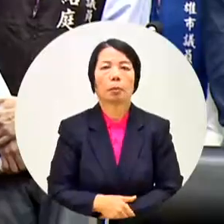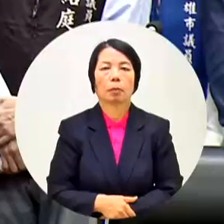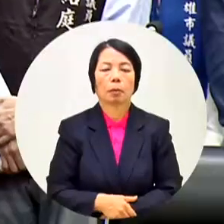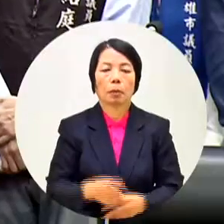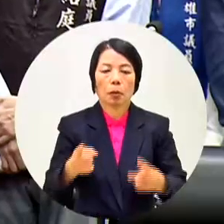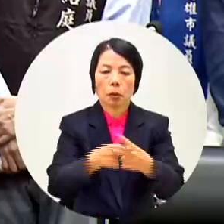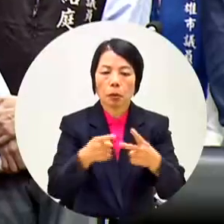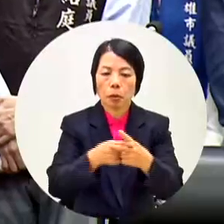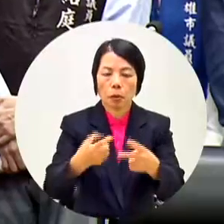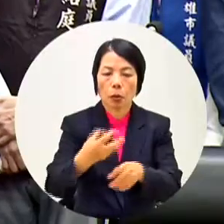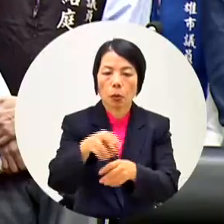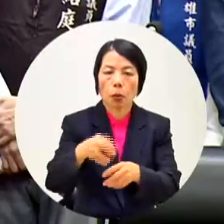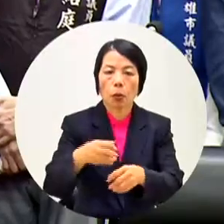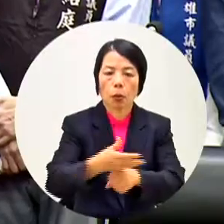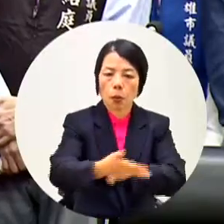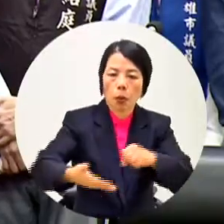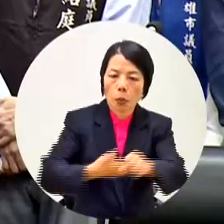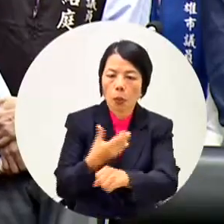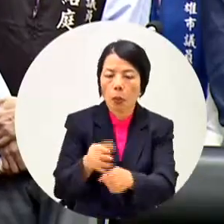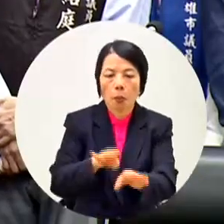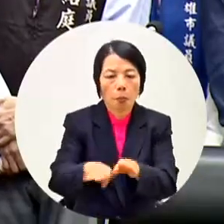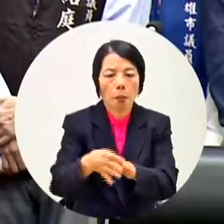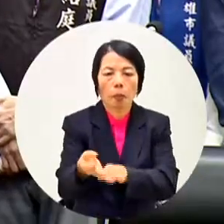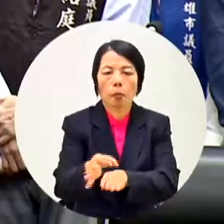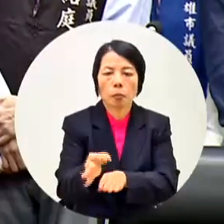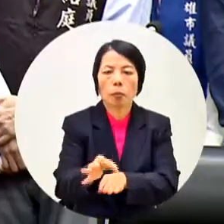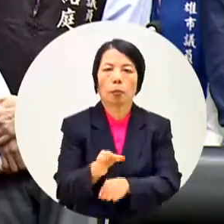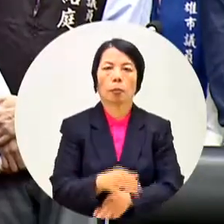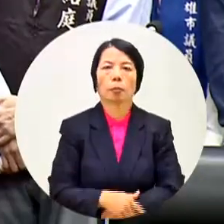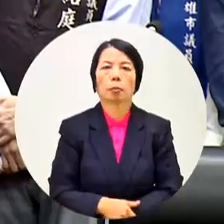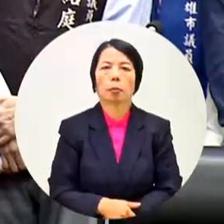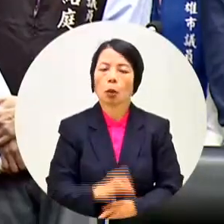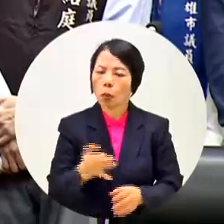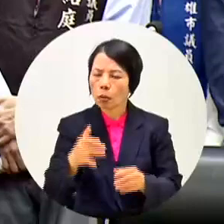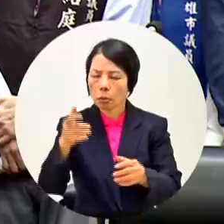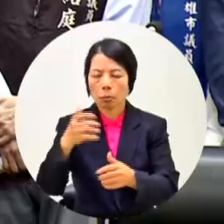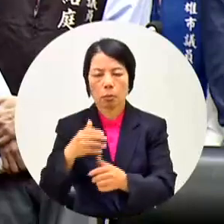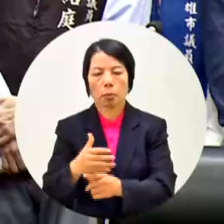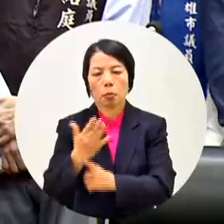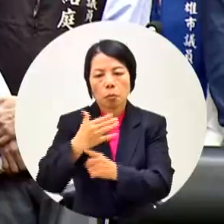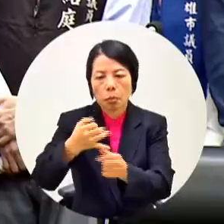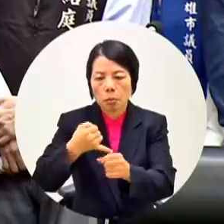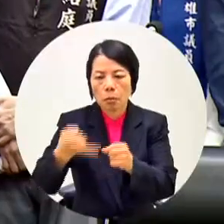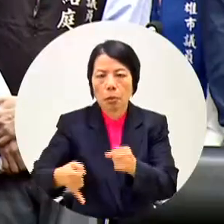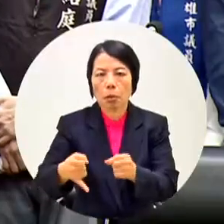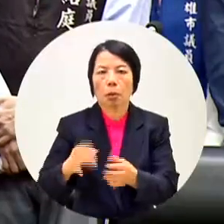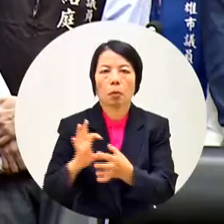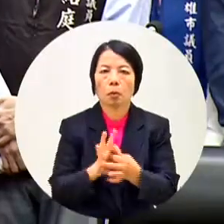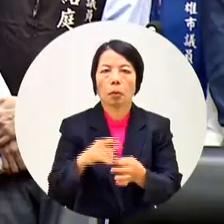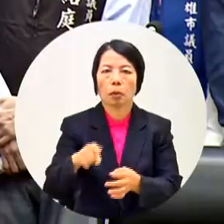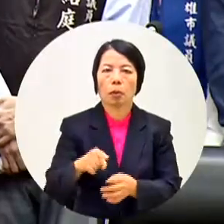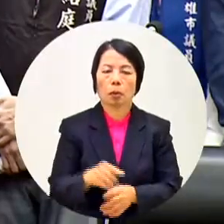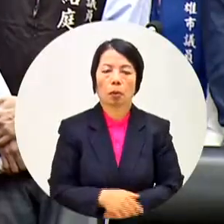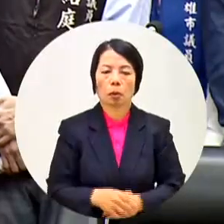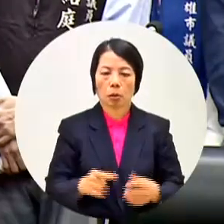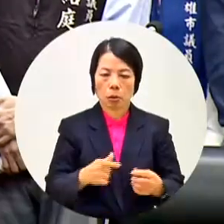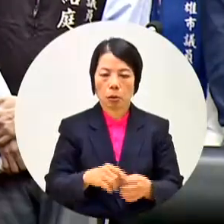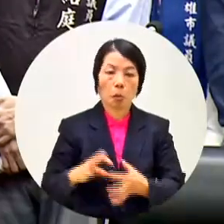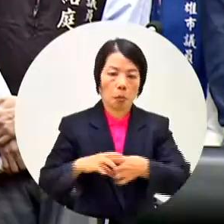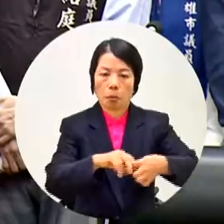区，为什么我们的旗津就因为它有一个连外道路，那是人工